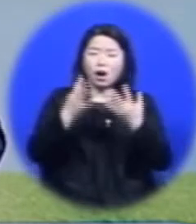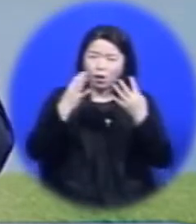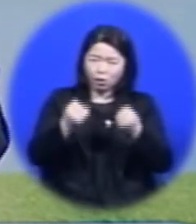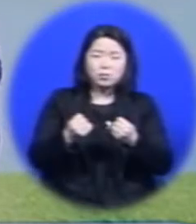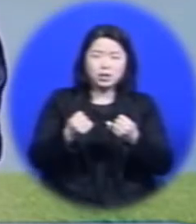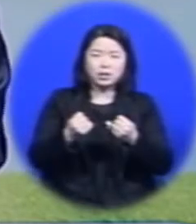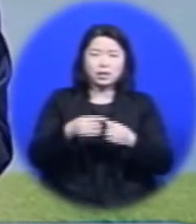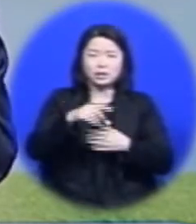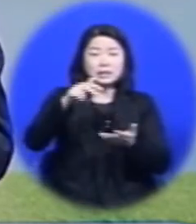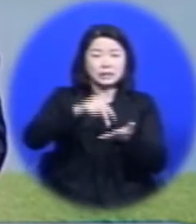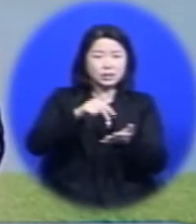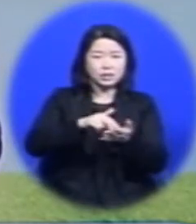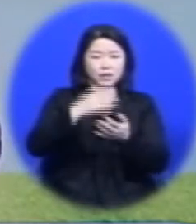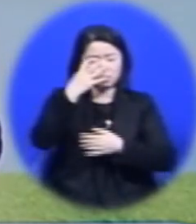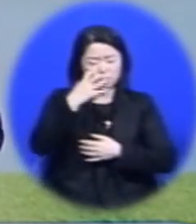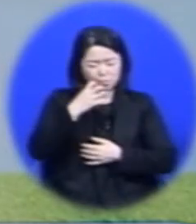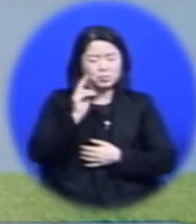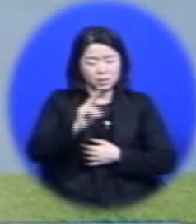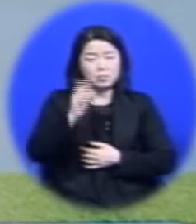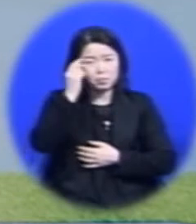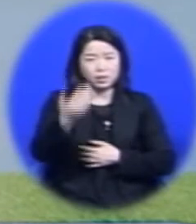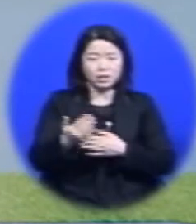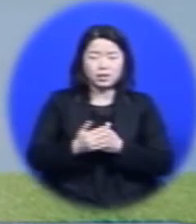그 처지가 비참해 졌습니다